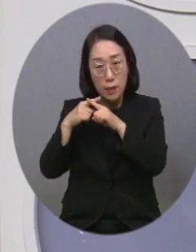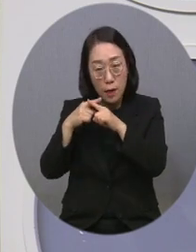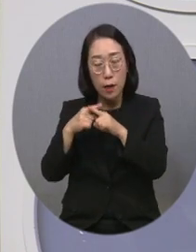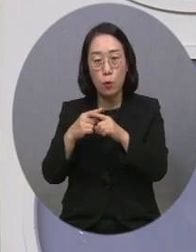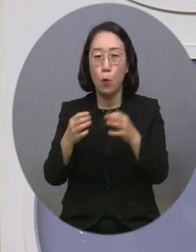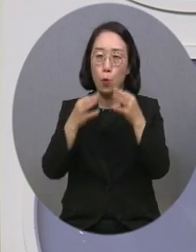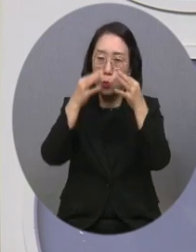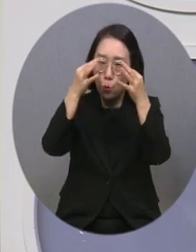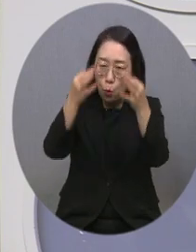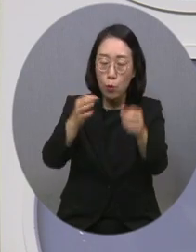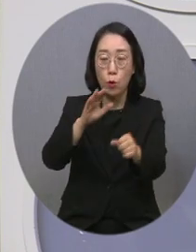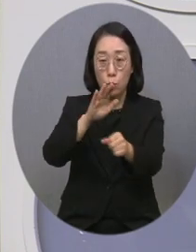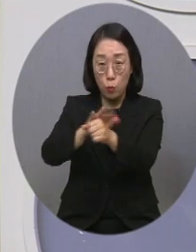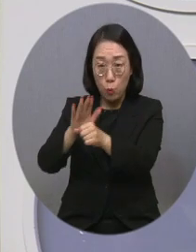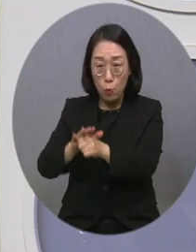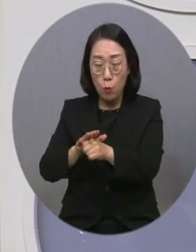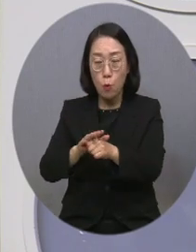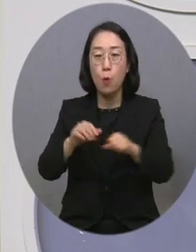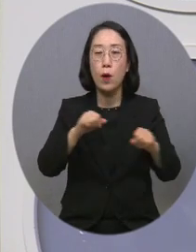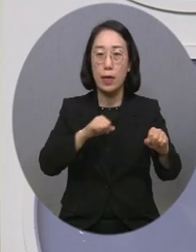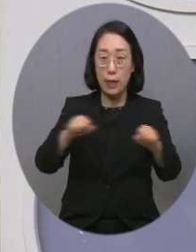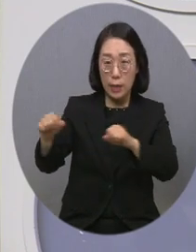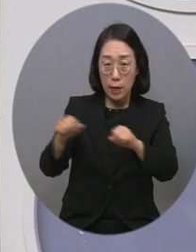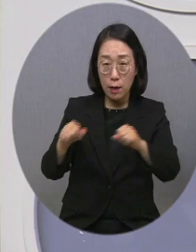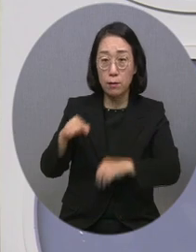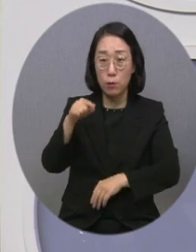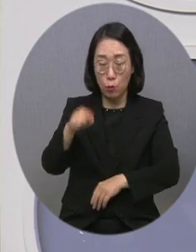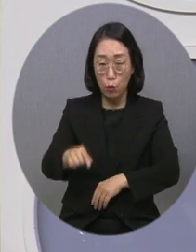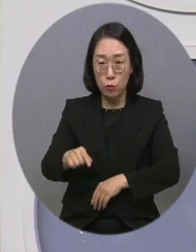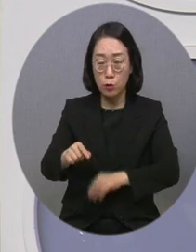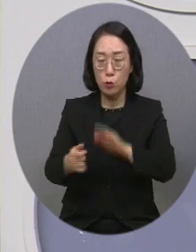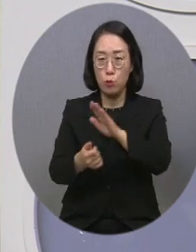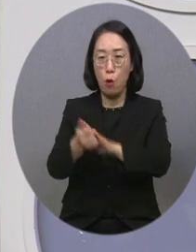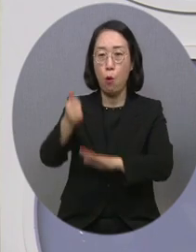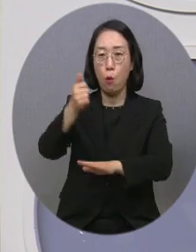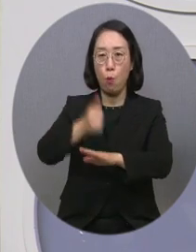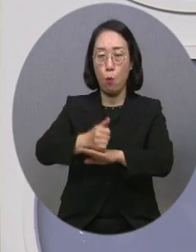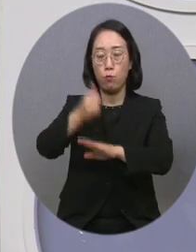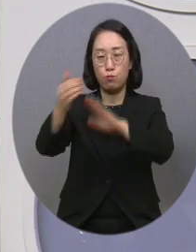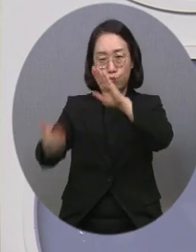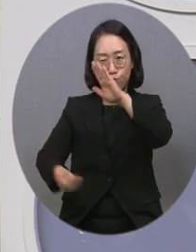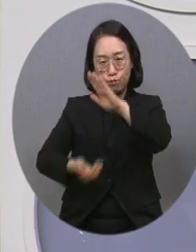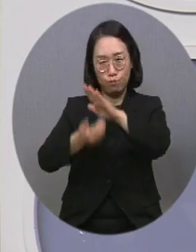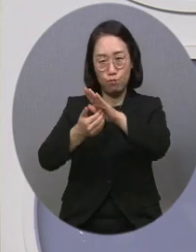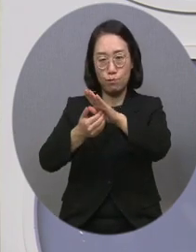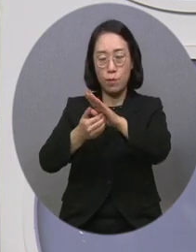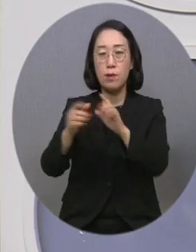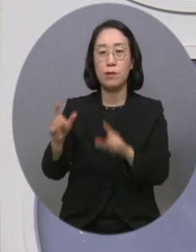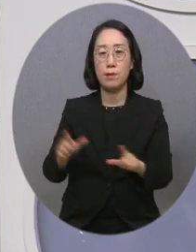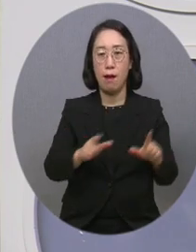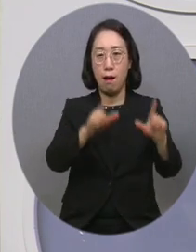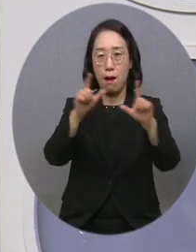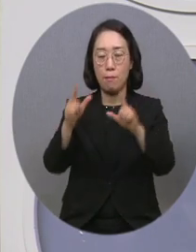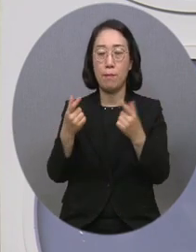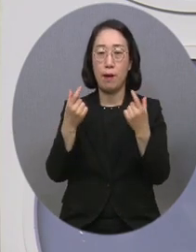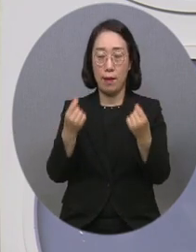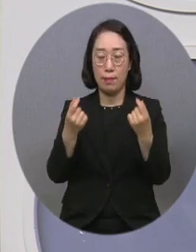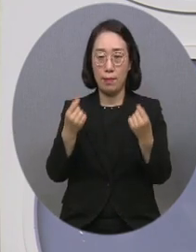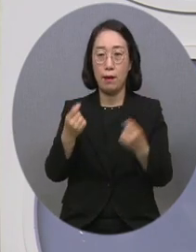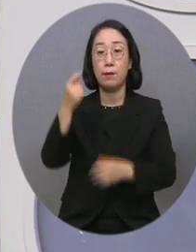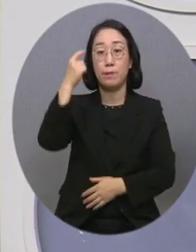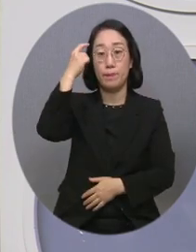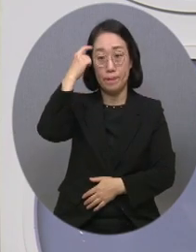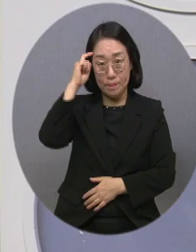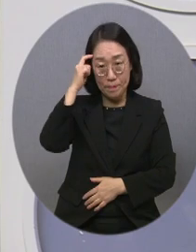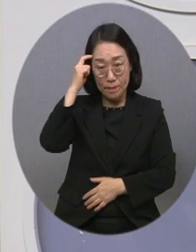노력하고 일하는 것이 이 성공한 삶이 아닌가 그런 생각을 많이 했었어요. 그러는